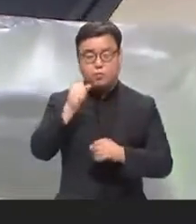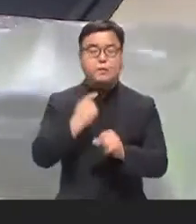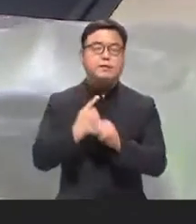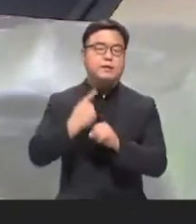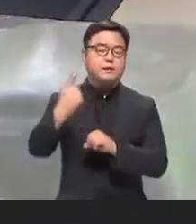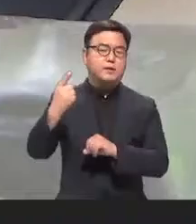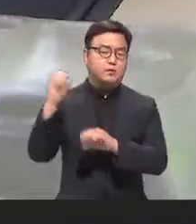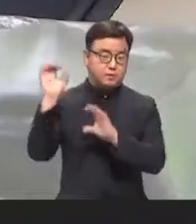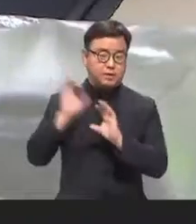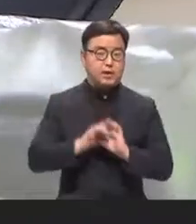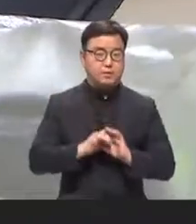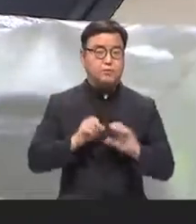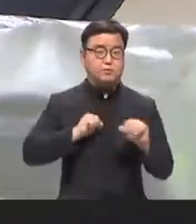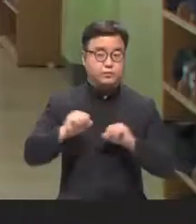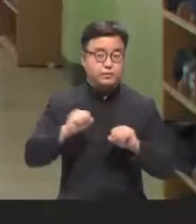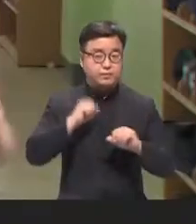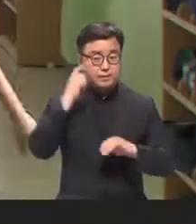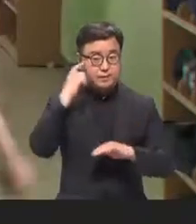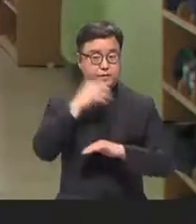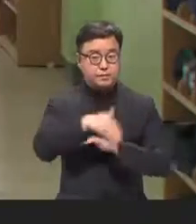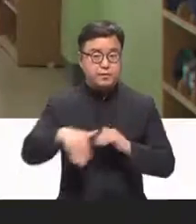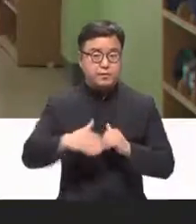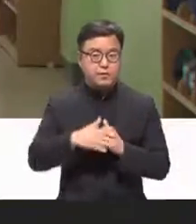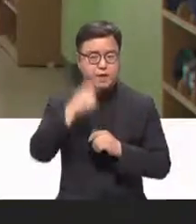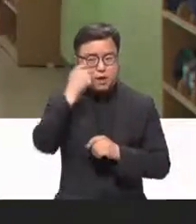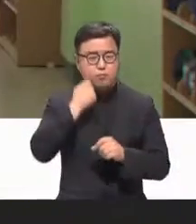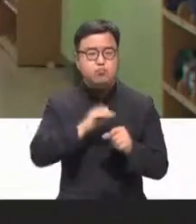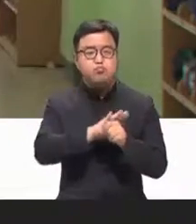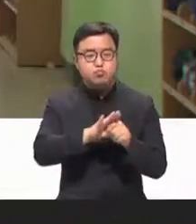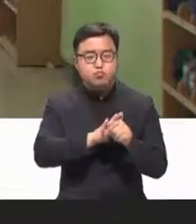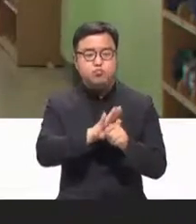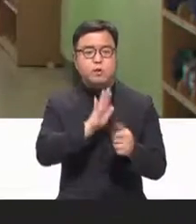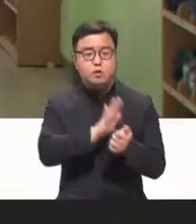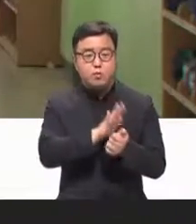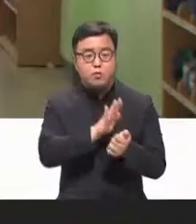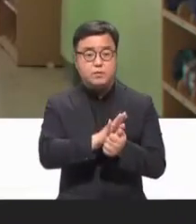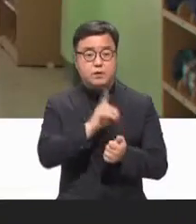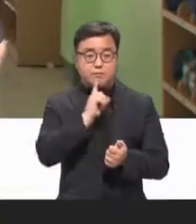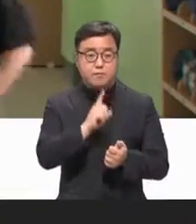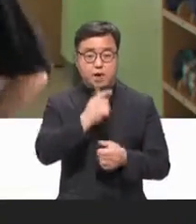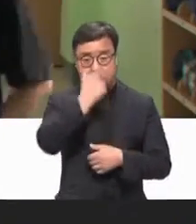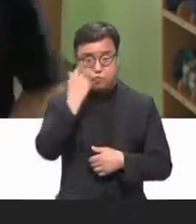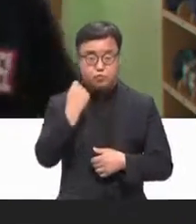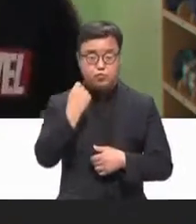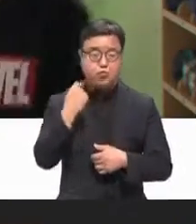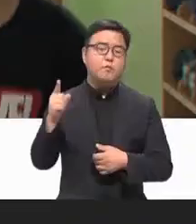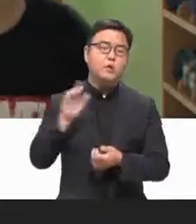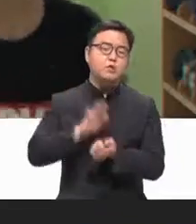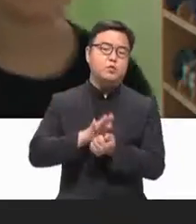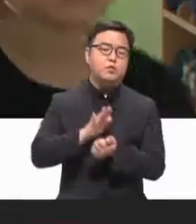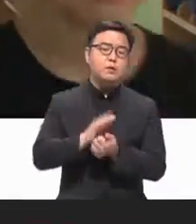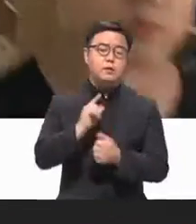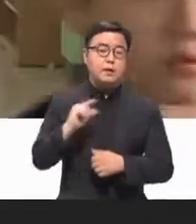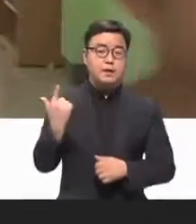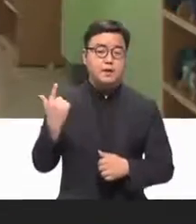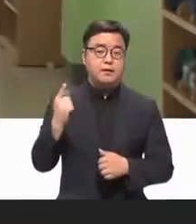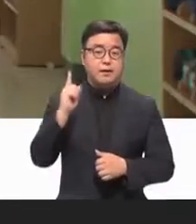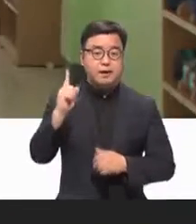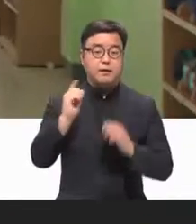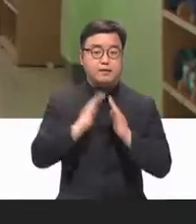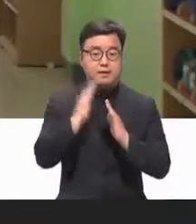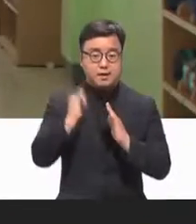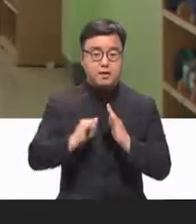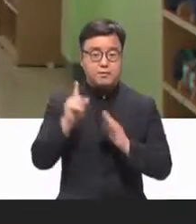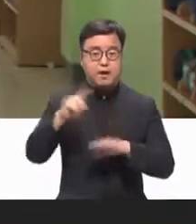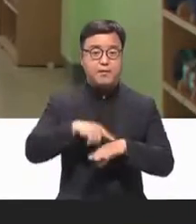계속 이어갈 계획입니다. 불쌍해서 돕는다, 모자라서 돕는다는 취지가 아니라 그냥 한 식구고 한